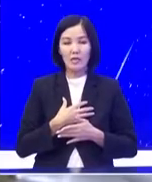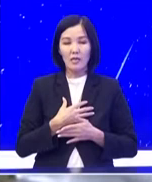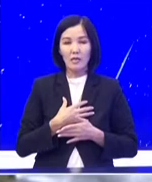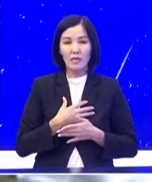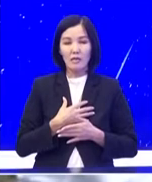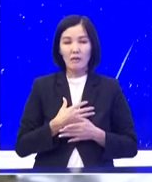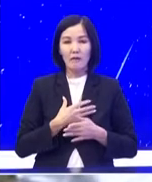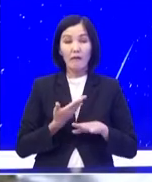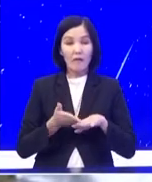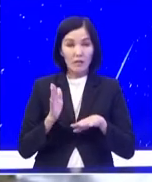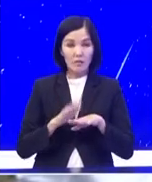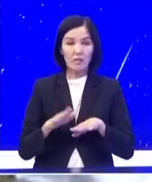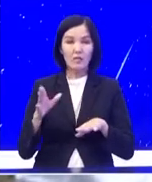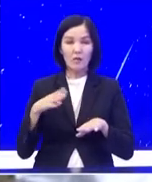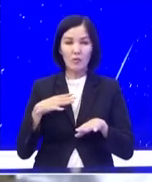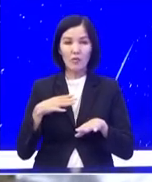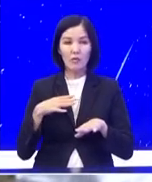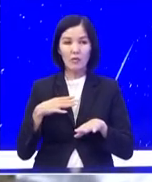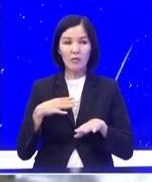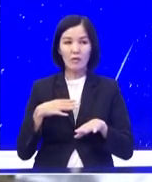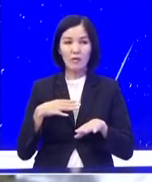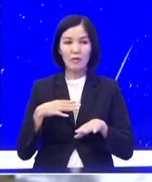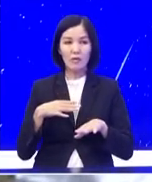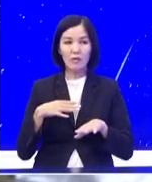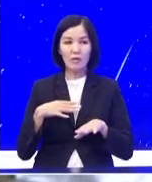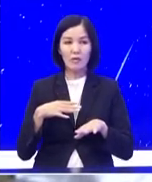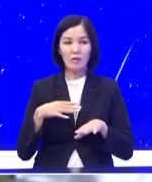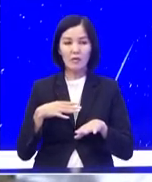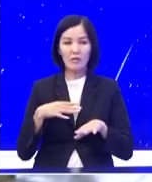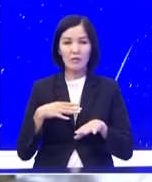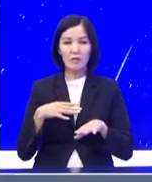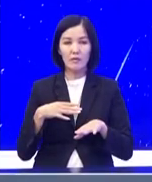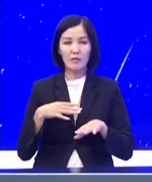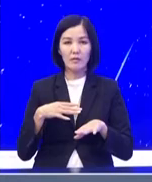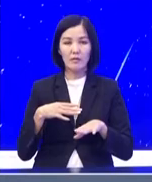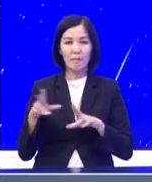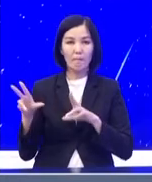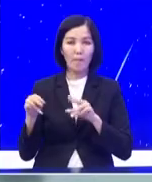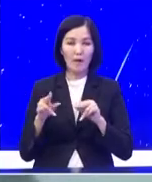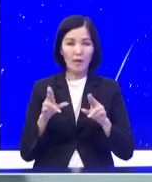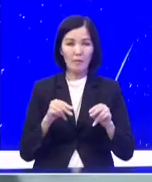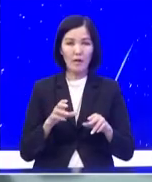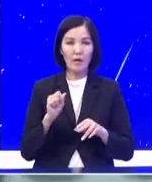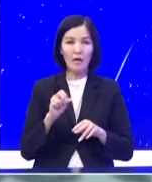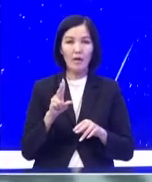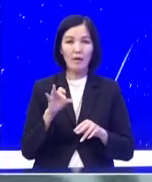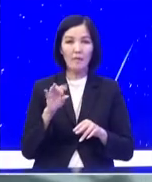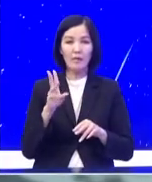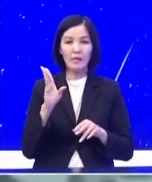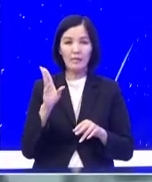Әрине бұның қиыншылығы да болды, бәрі де ол. Әрине бұл маған басыма келген бір бақ. Ол Ахмырза деген атына сай